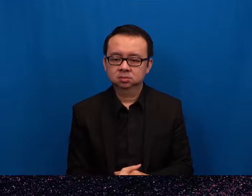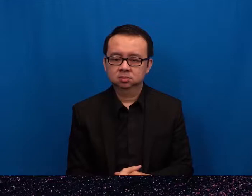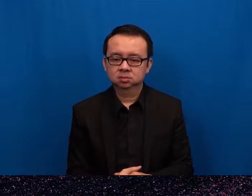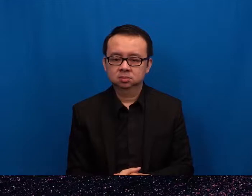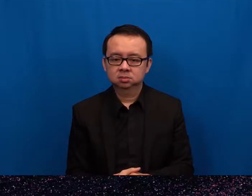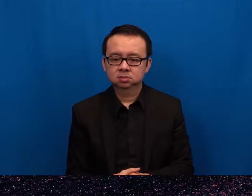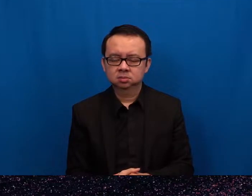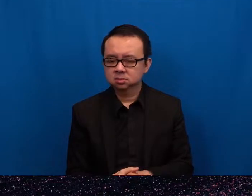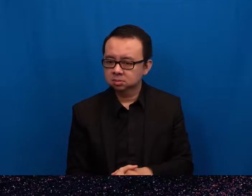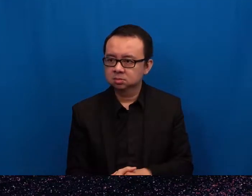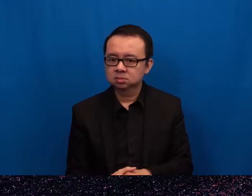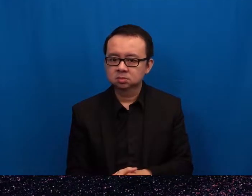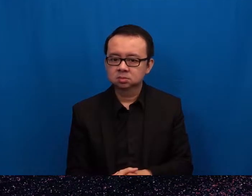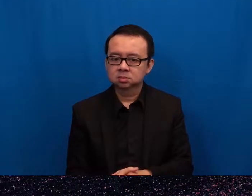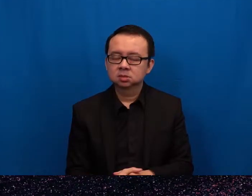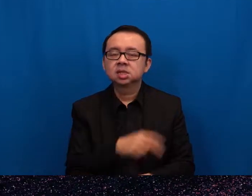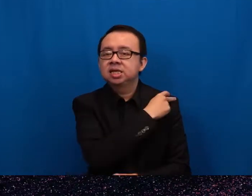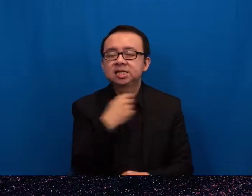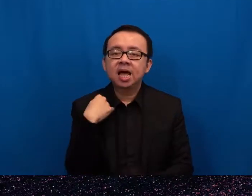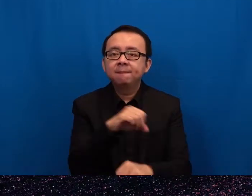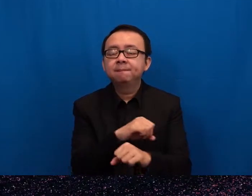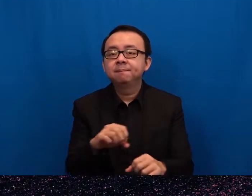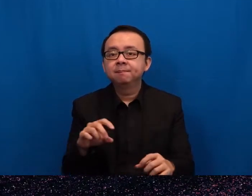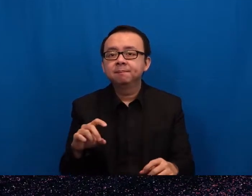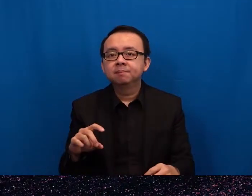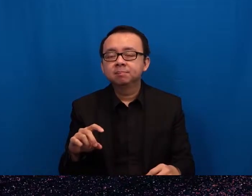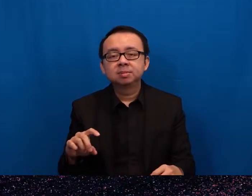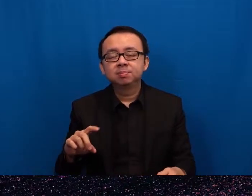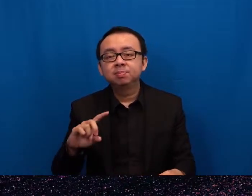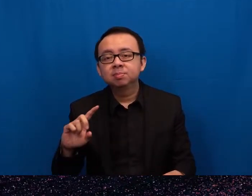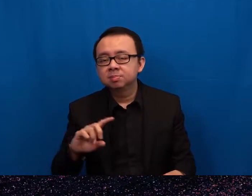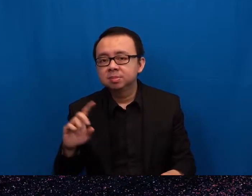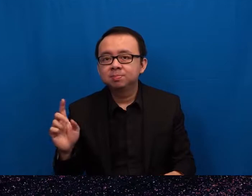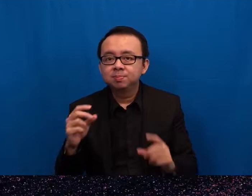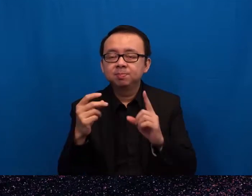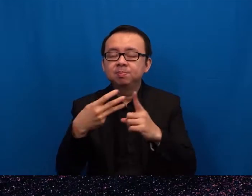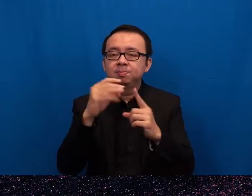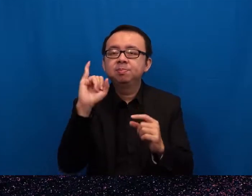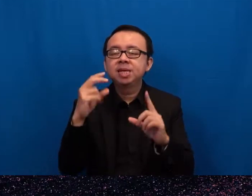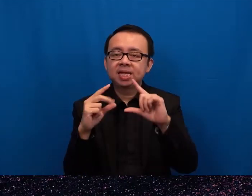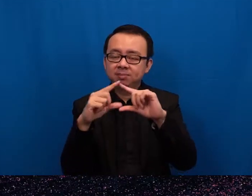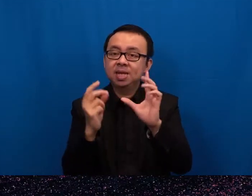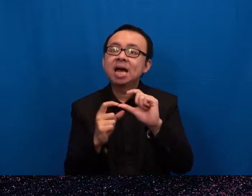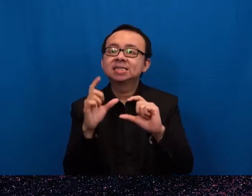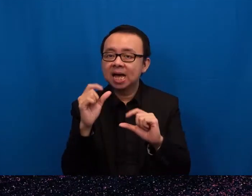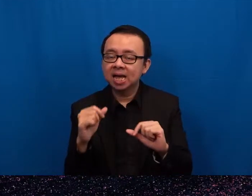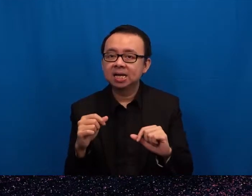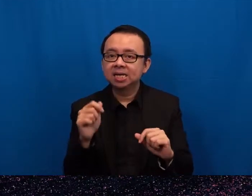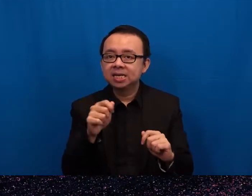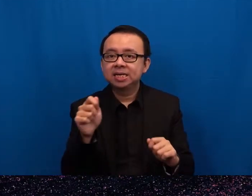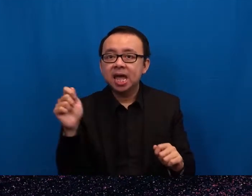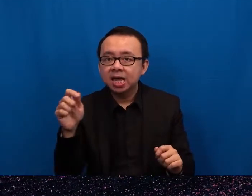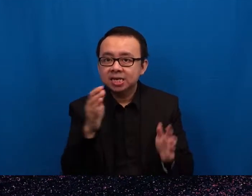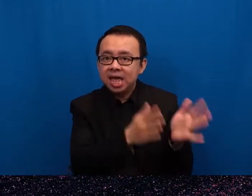diatur. Jadi kalau katakan negara lain nih, ya, katakan kalau di Jepang itu semuanya teratur sehingga kesannya kaku.